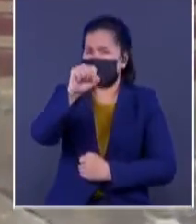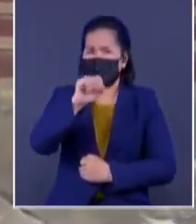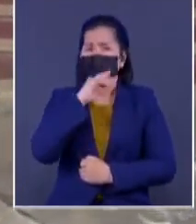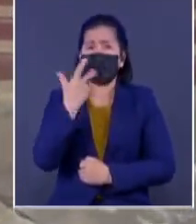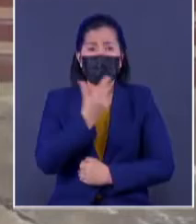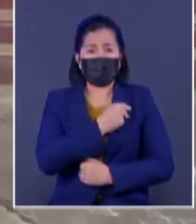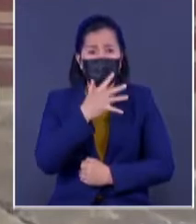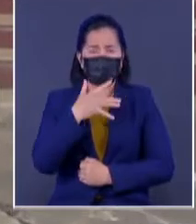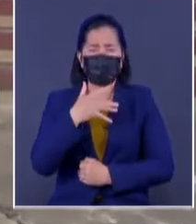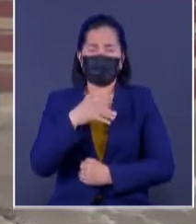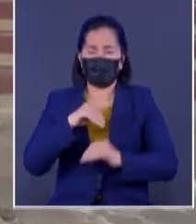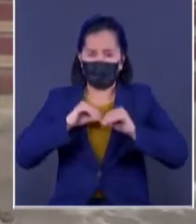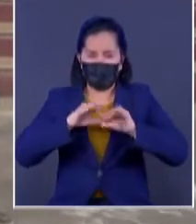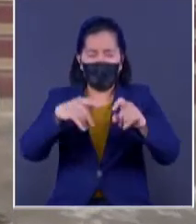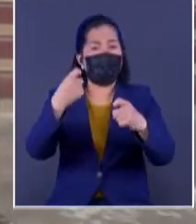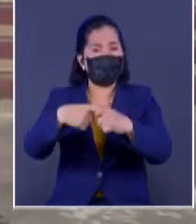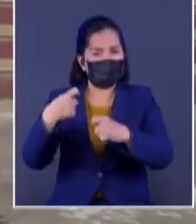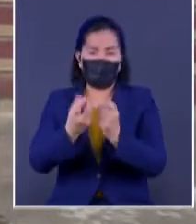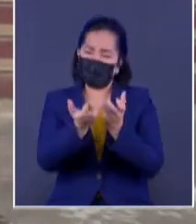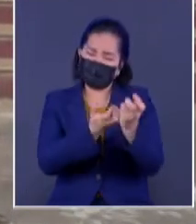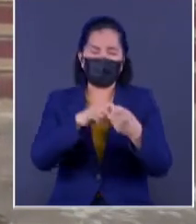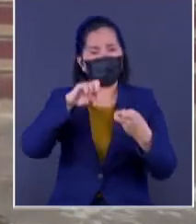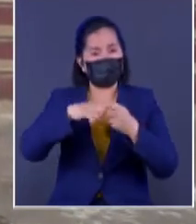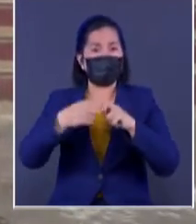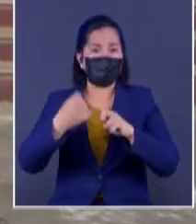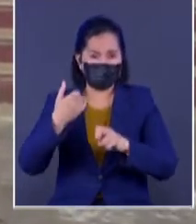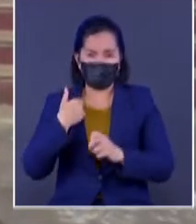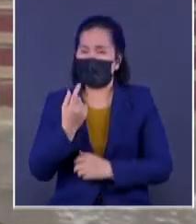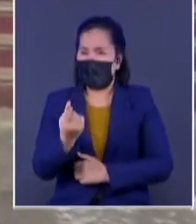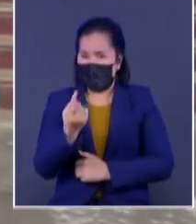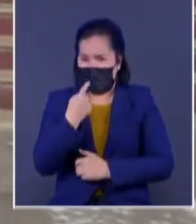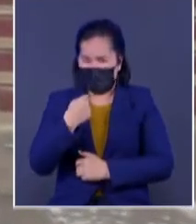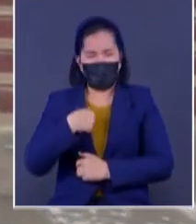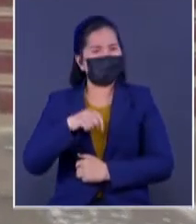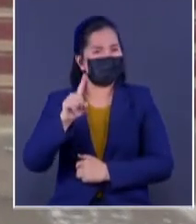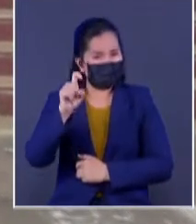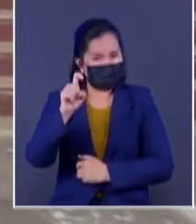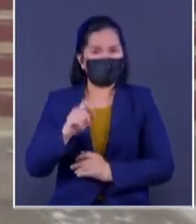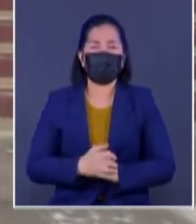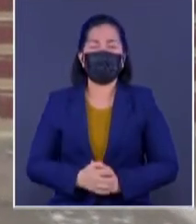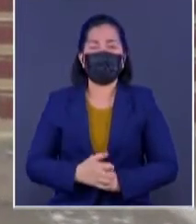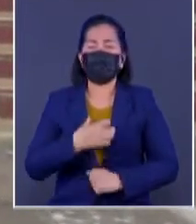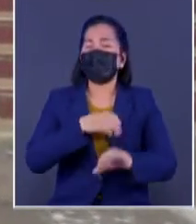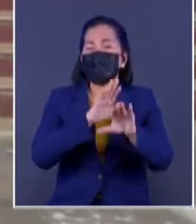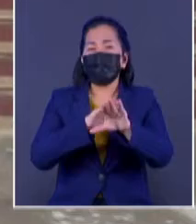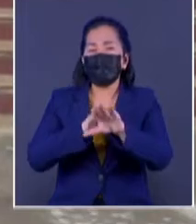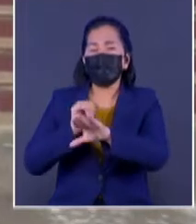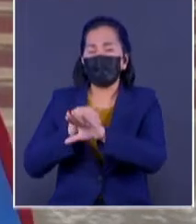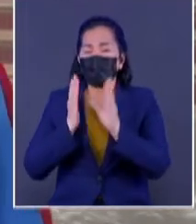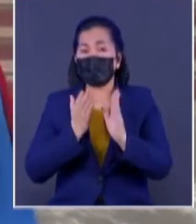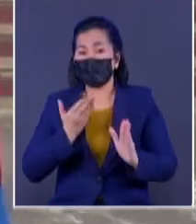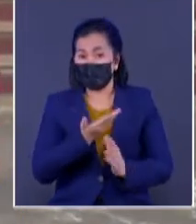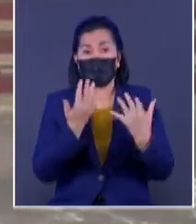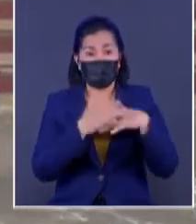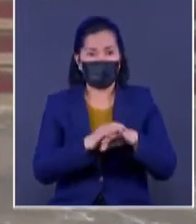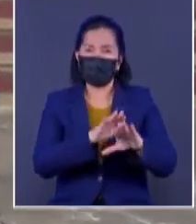ไม่ฉีดก็ไประบาดสู่คนอื่นก็ลำบากนะครับเพราะว่าเขาก็จะโทษซูเปอร์ฮีโร่ได้เหมือนกัน อ๋อครับผมอยากให้เชิญชวนครับ ก็ขอเชิญนะ